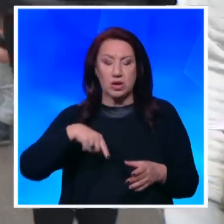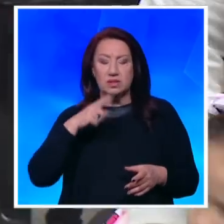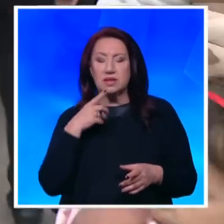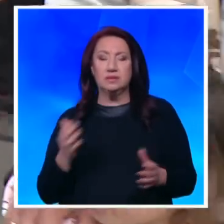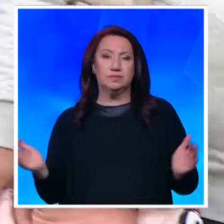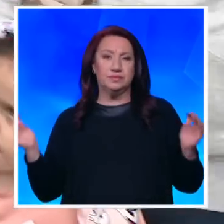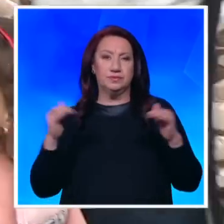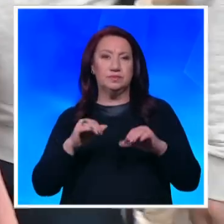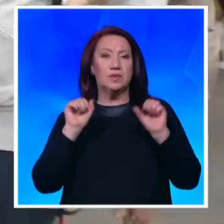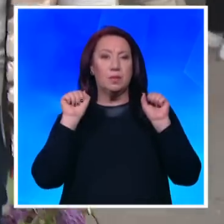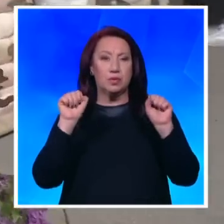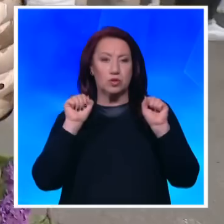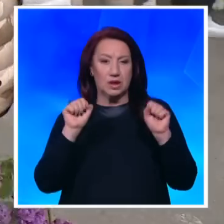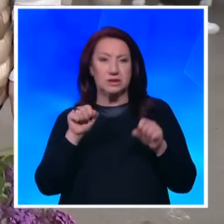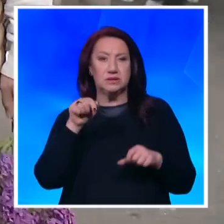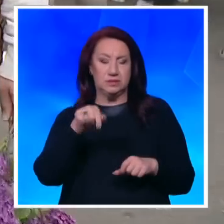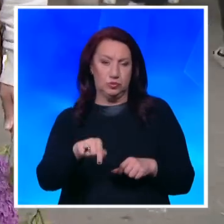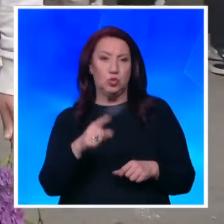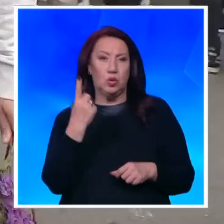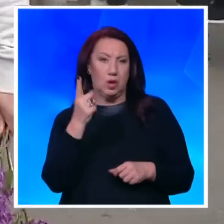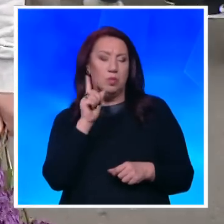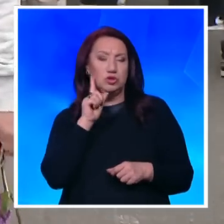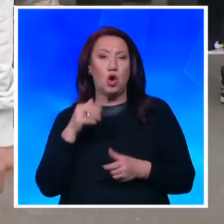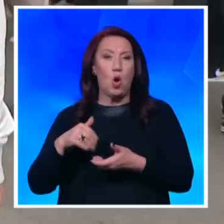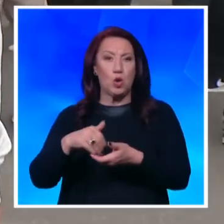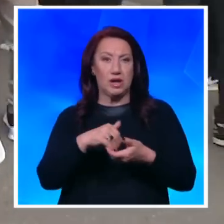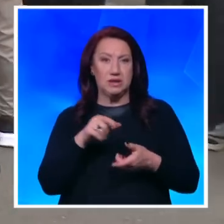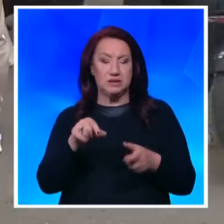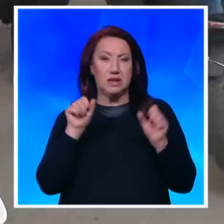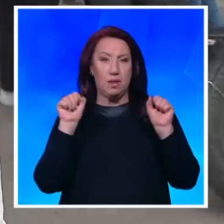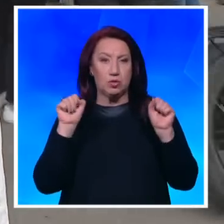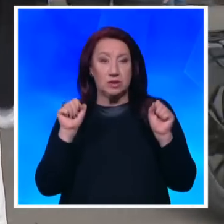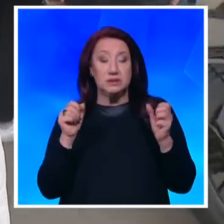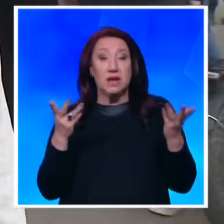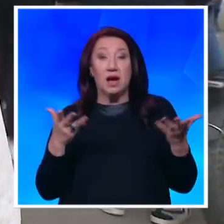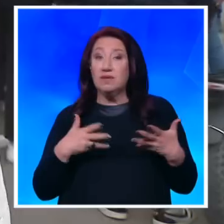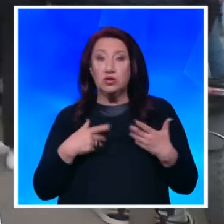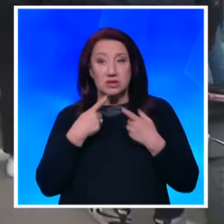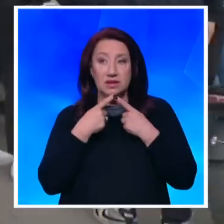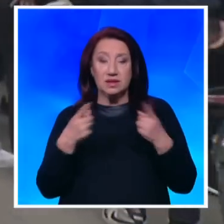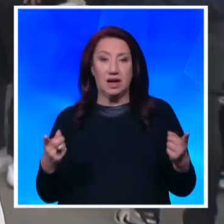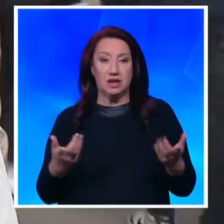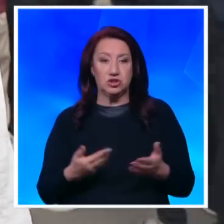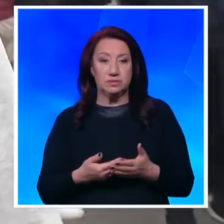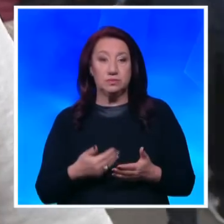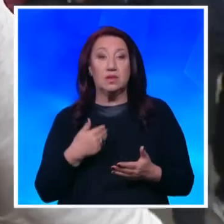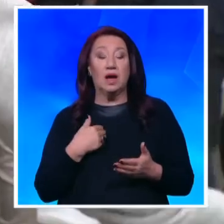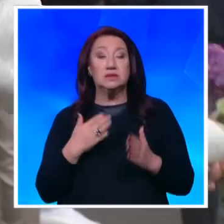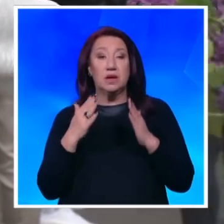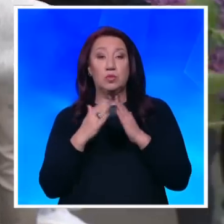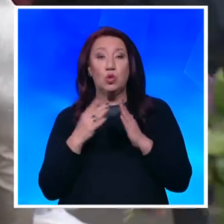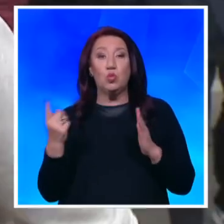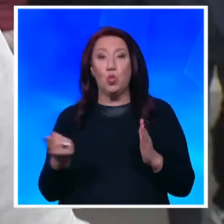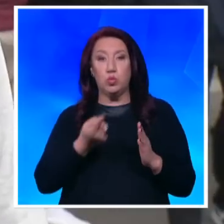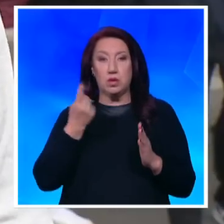До мен е Георги Тодоров, един от организаторите на този протест. Какво е посланието ви? Какво искате да кажете? Аз съм домоуправител на входа,